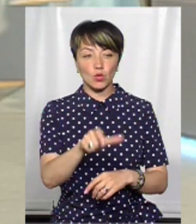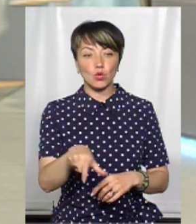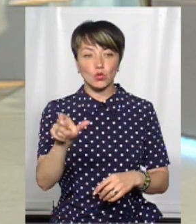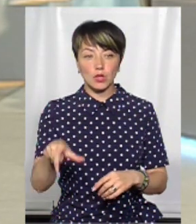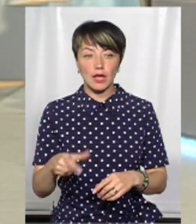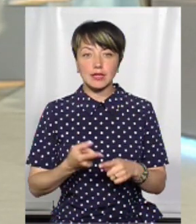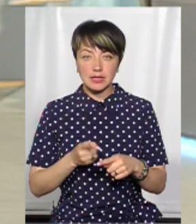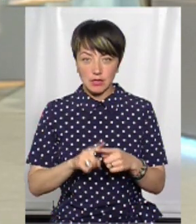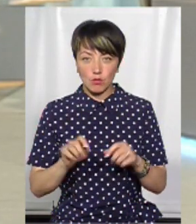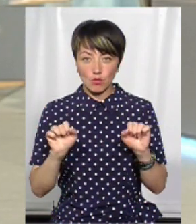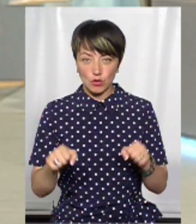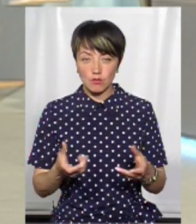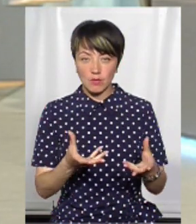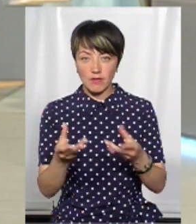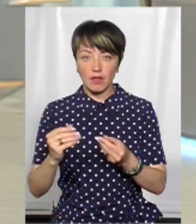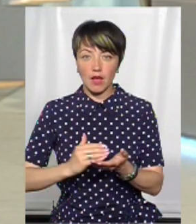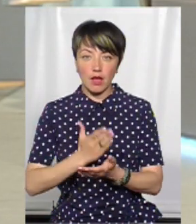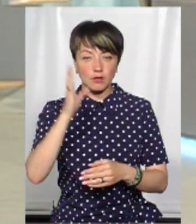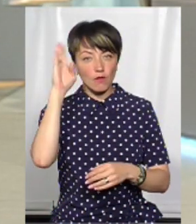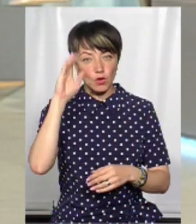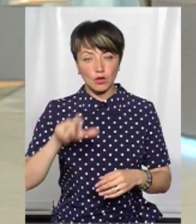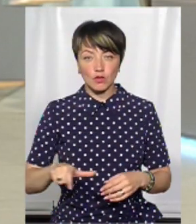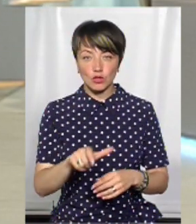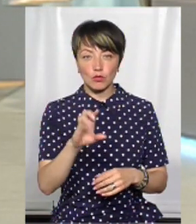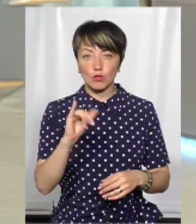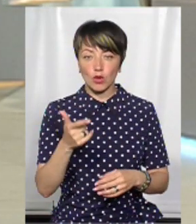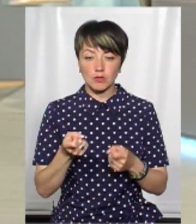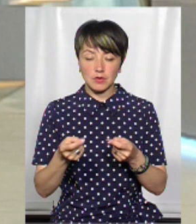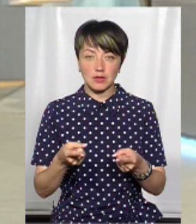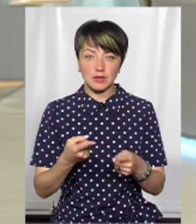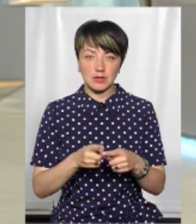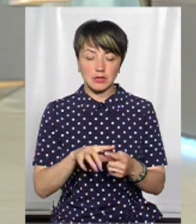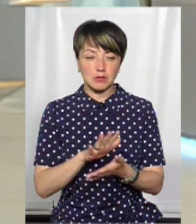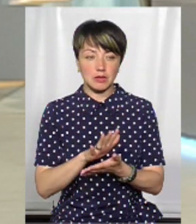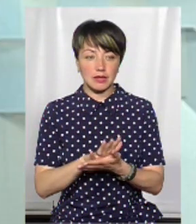люди. А це якось може попливати на якісь води в Південному Бузі, якщо туди викидати сміття?